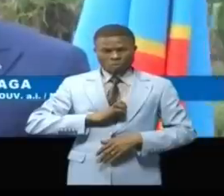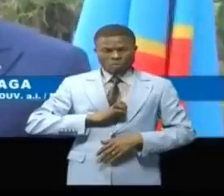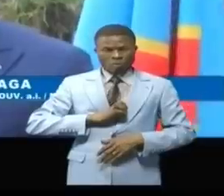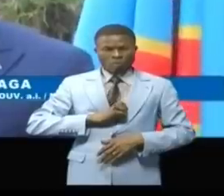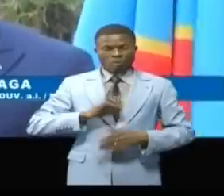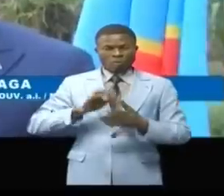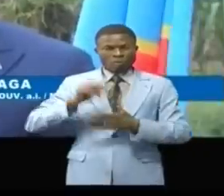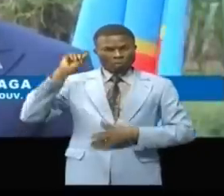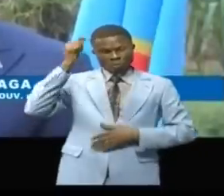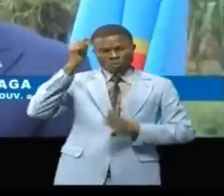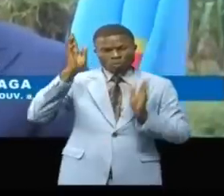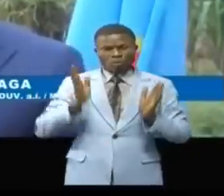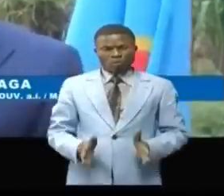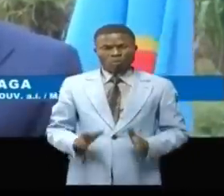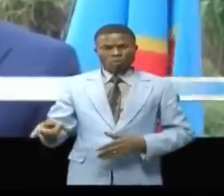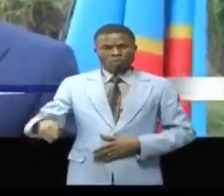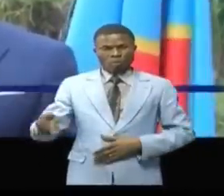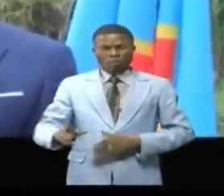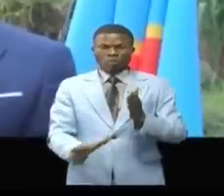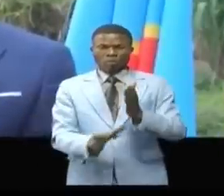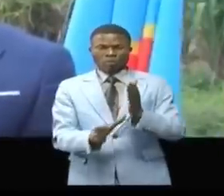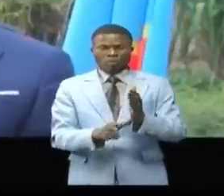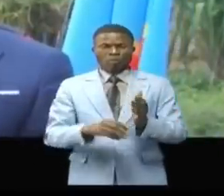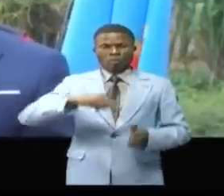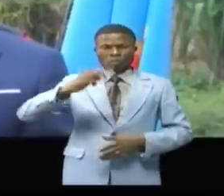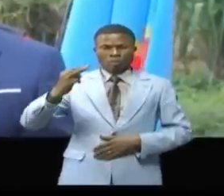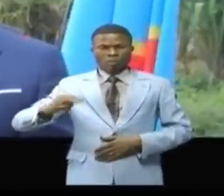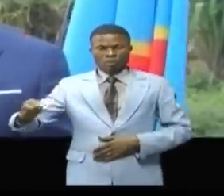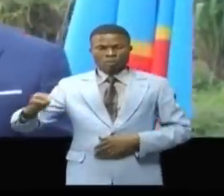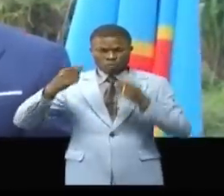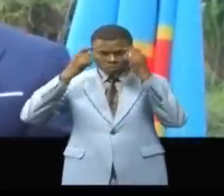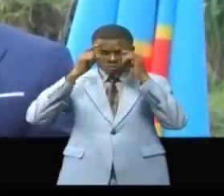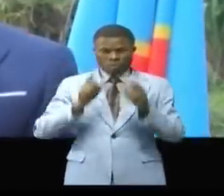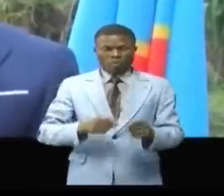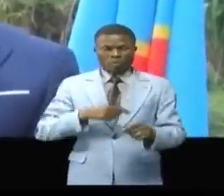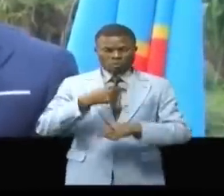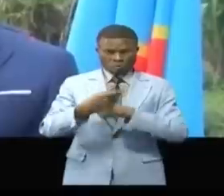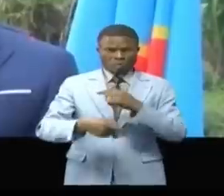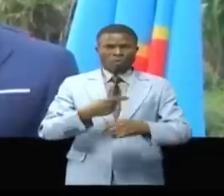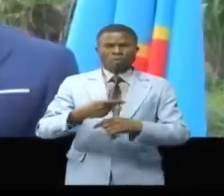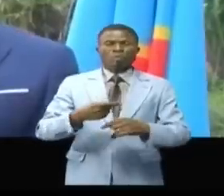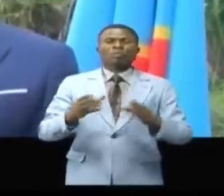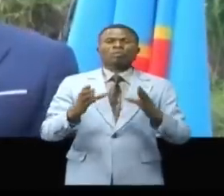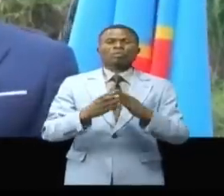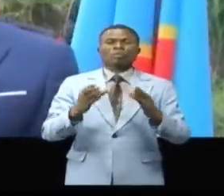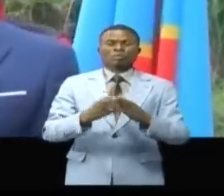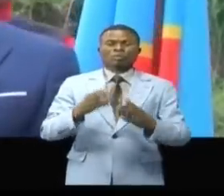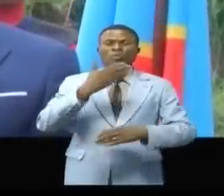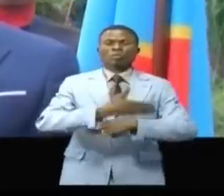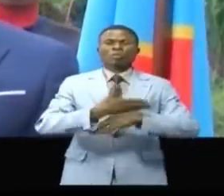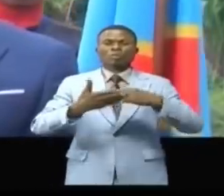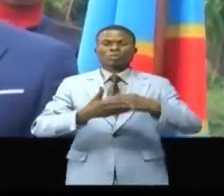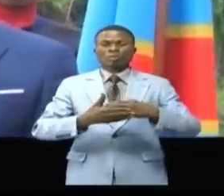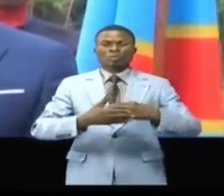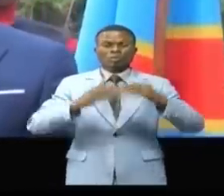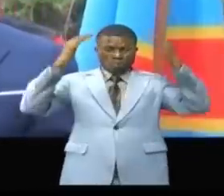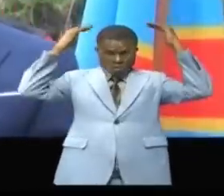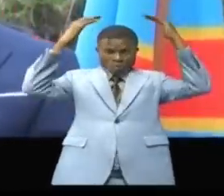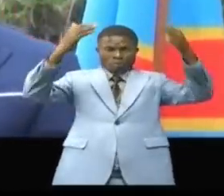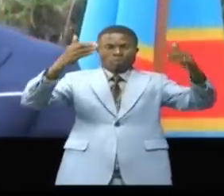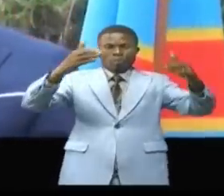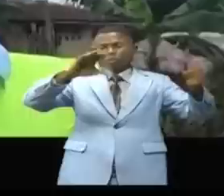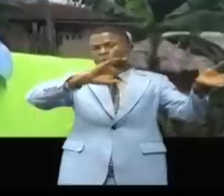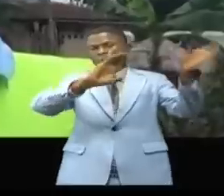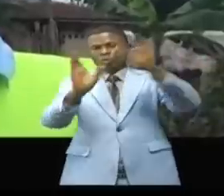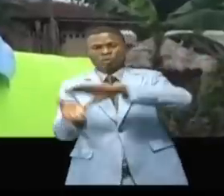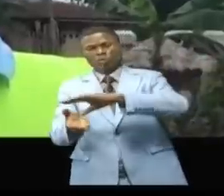Mangala, gouverneur des provinces à l'intérim du Maniema, de décider de commencer par la réhabilitation des toitures des 20 maisons de